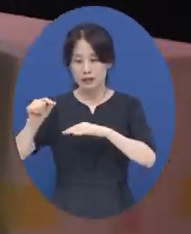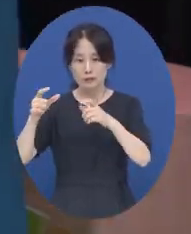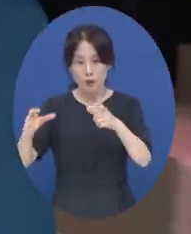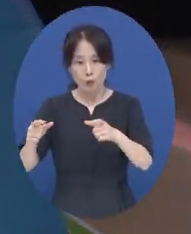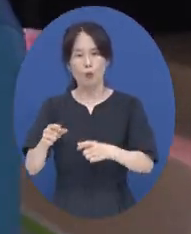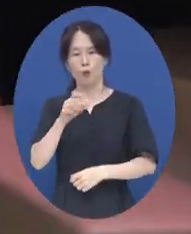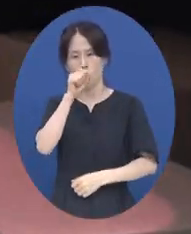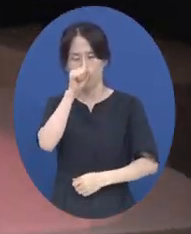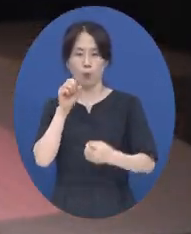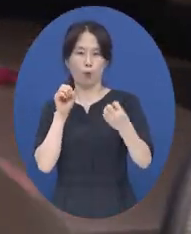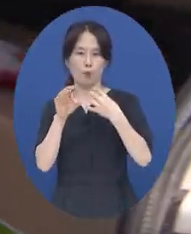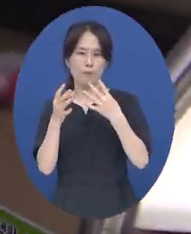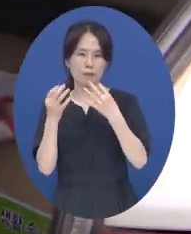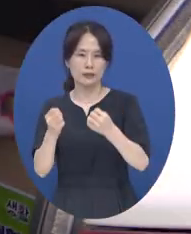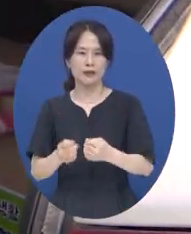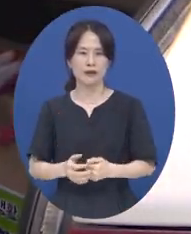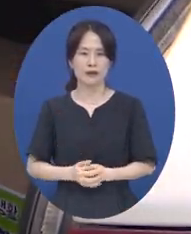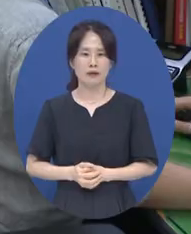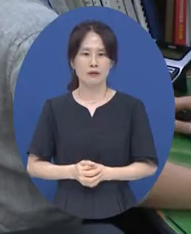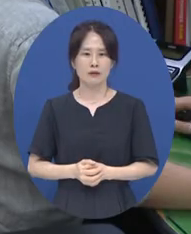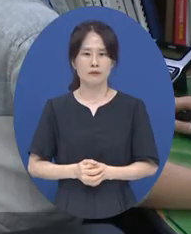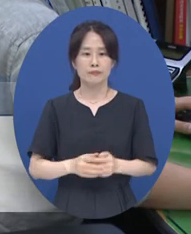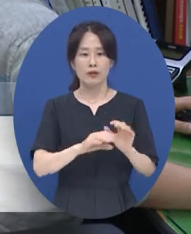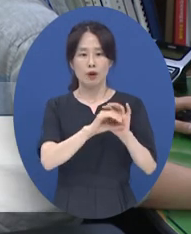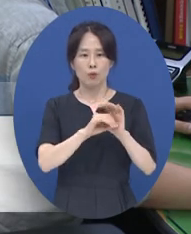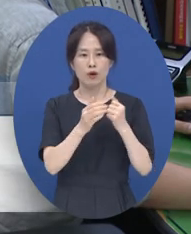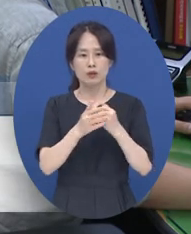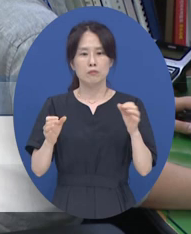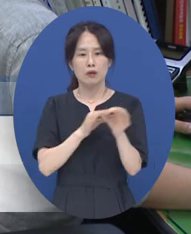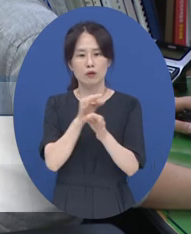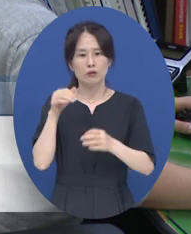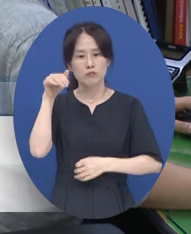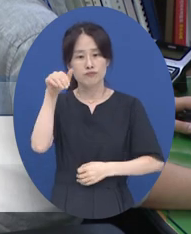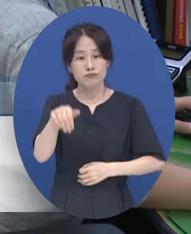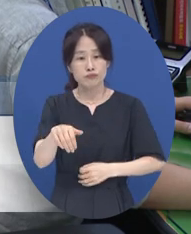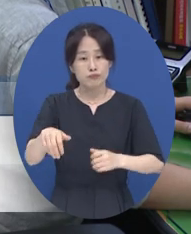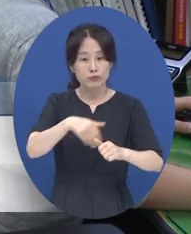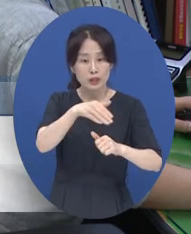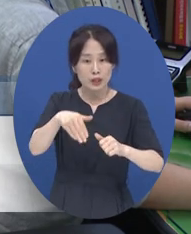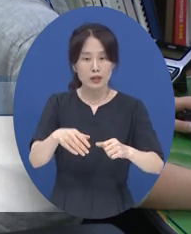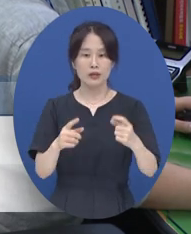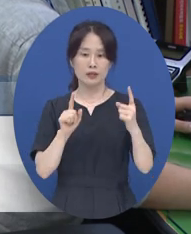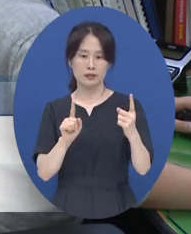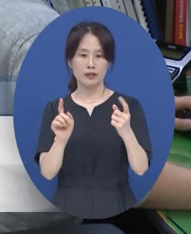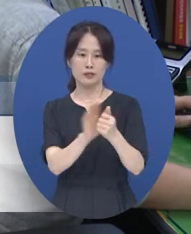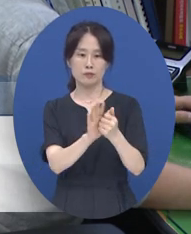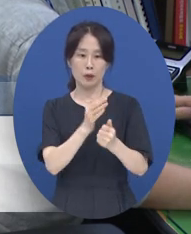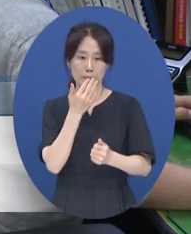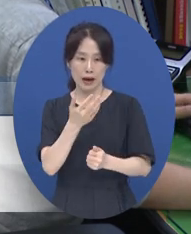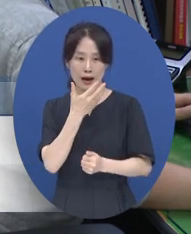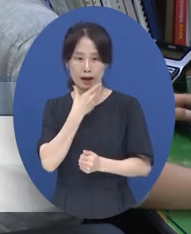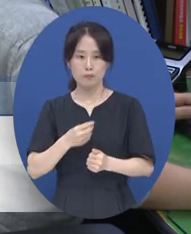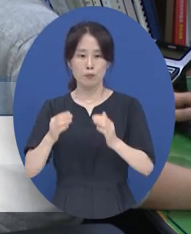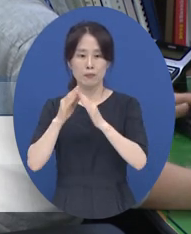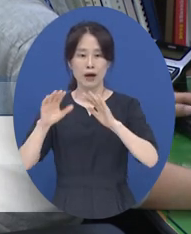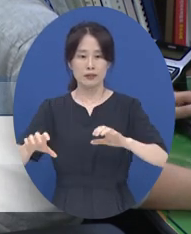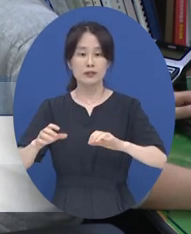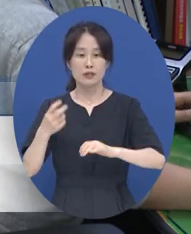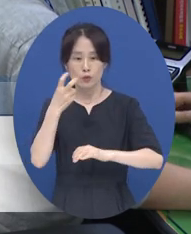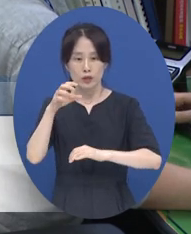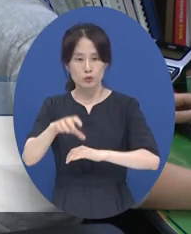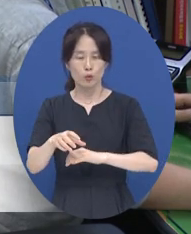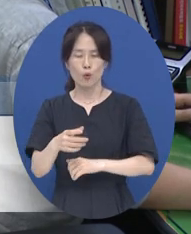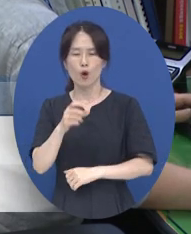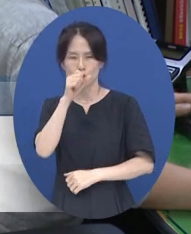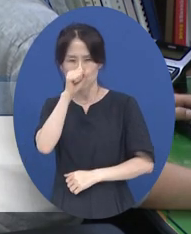좋아서입니다. 코로나19로 경제 활동이 위축된 상황에서도 1대1 서비스가 가능한 행복마을 관리소의